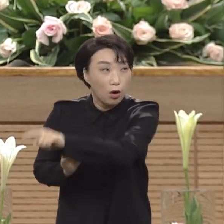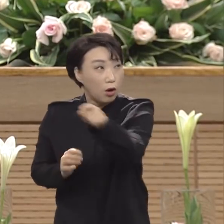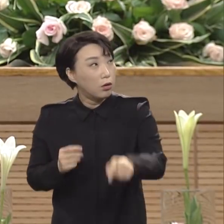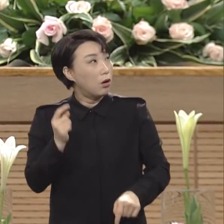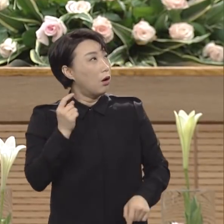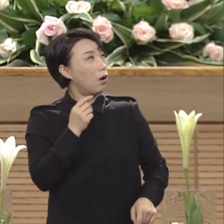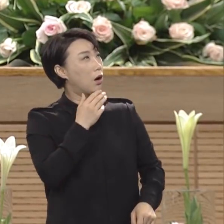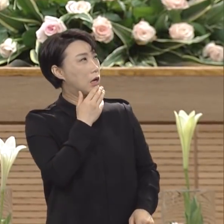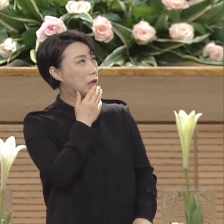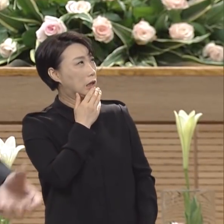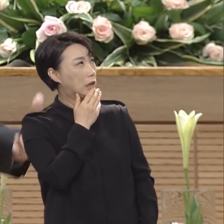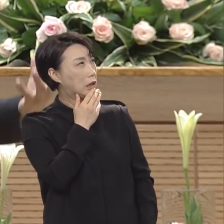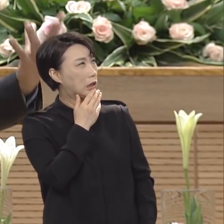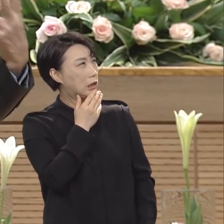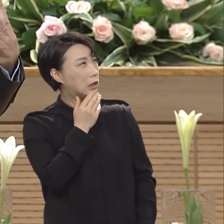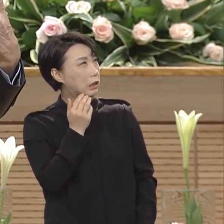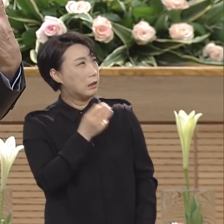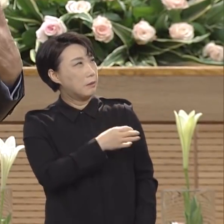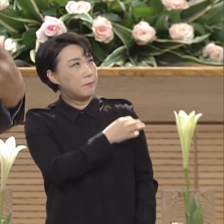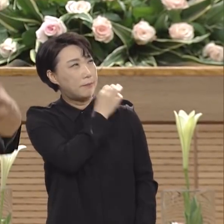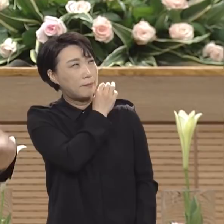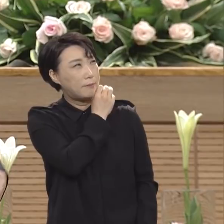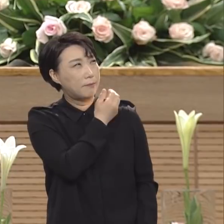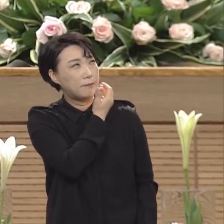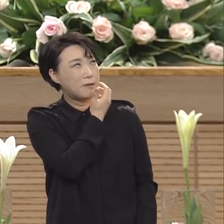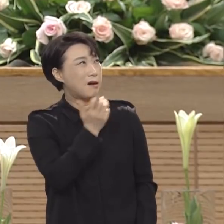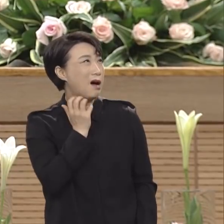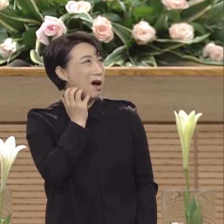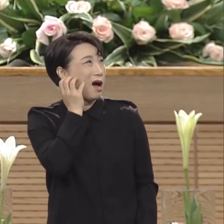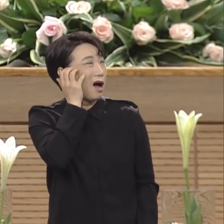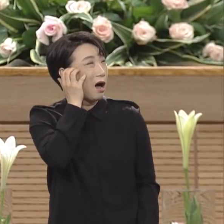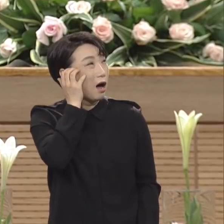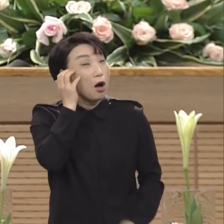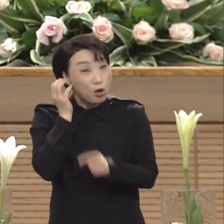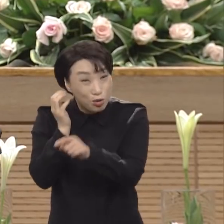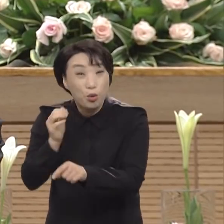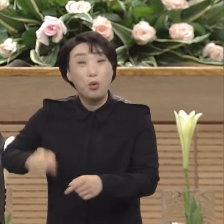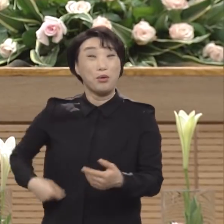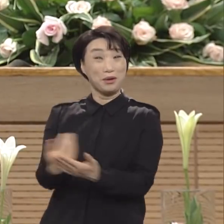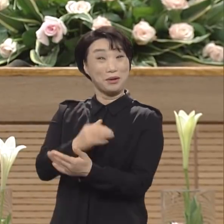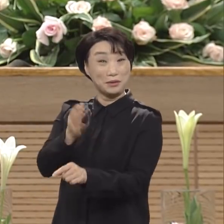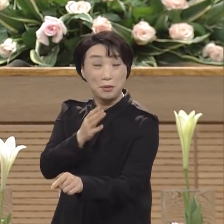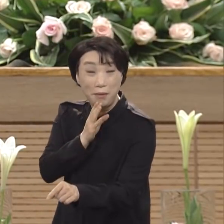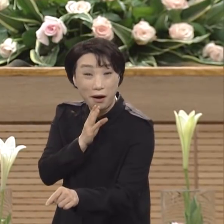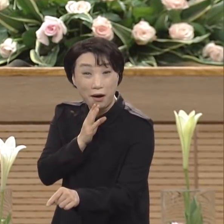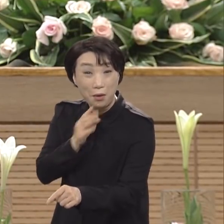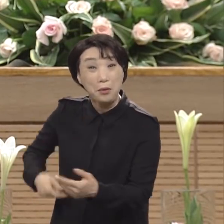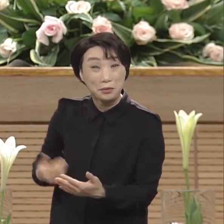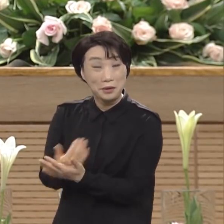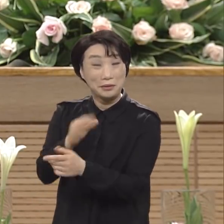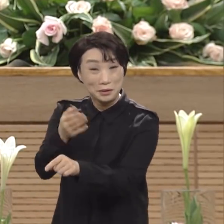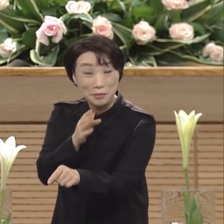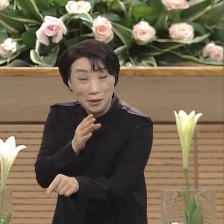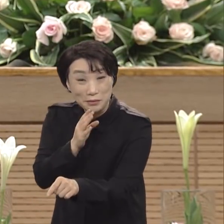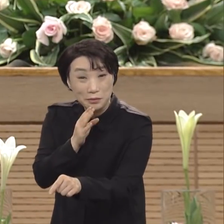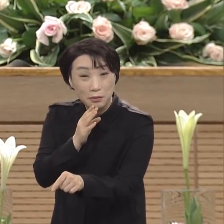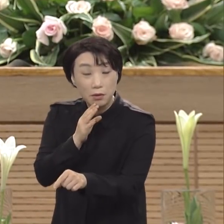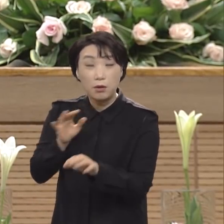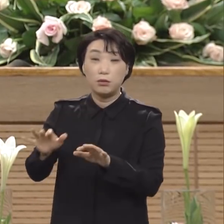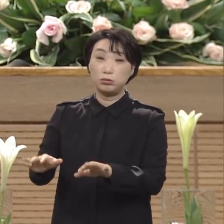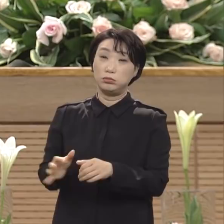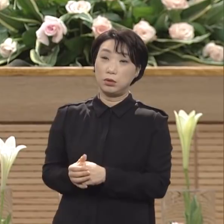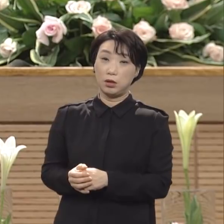듣다 보니 더 들을 때는 창피해서 들을 수가 없어. 그럼 회개해야지. 응? 회개해야지.